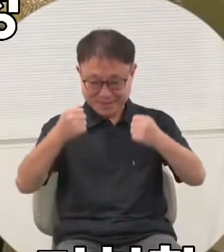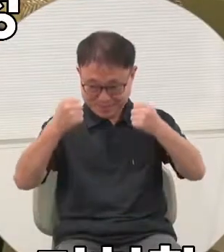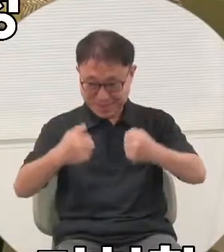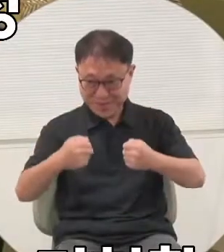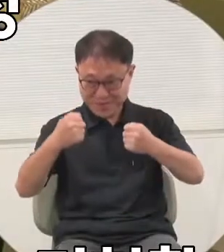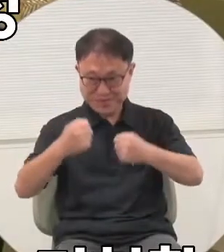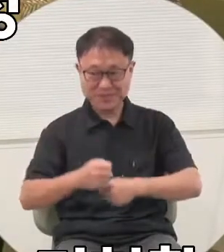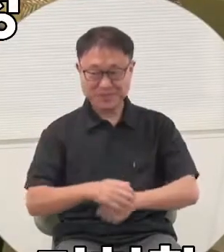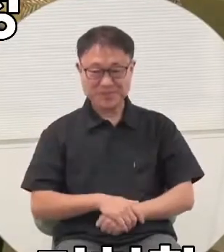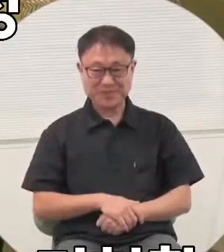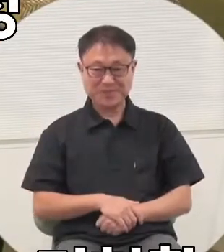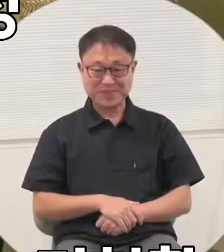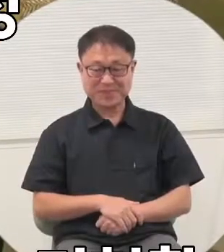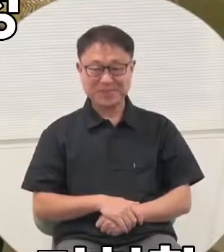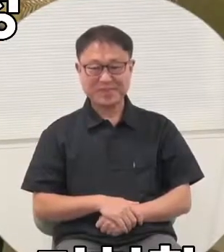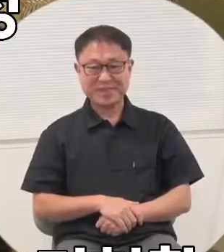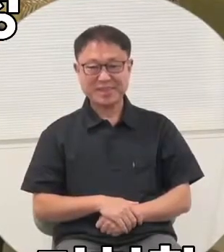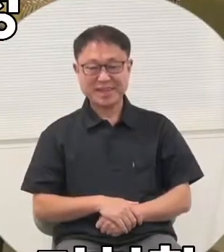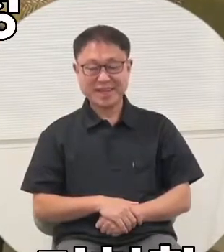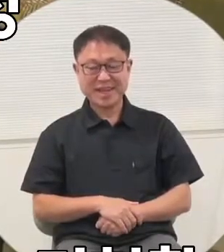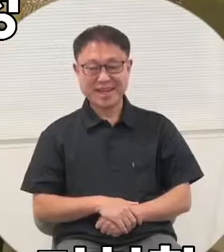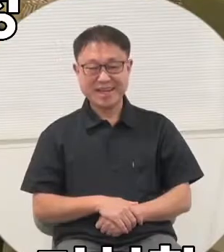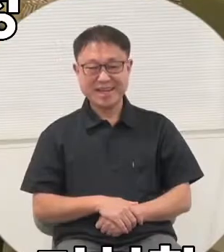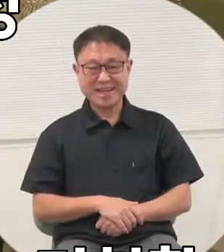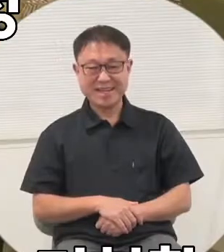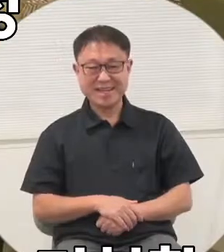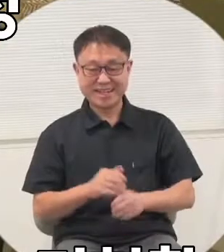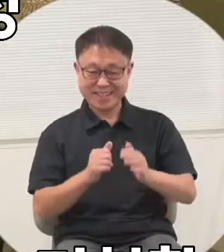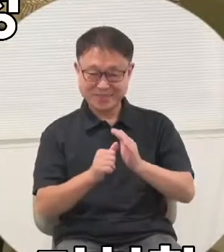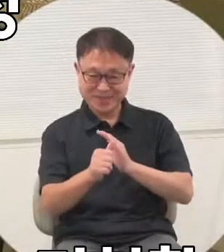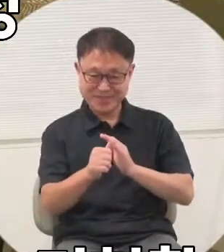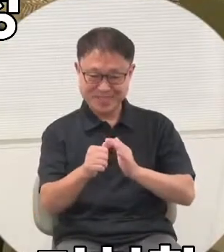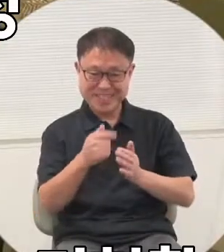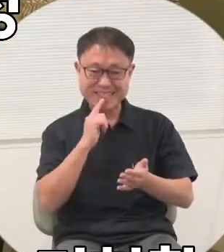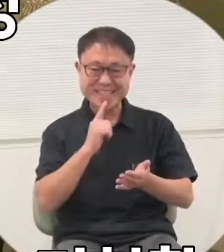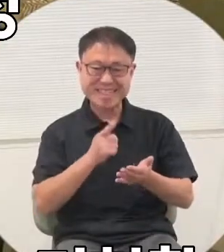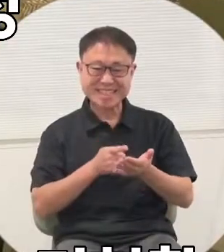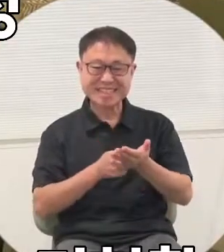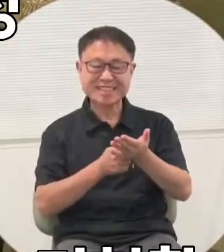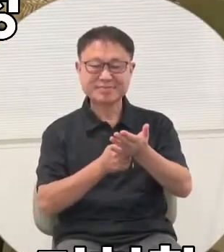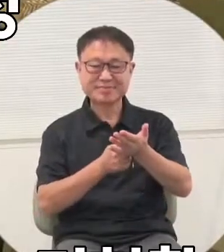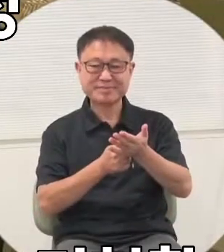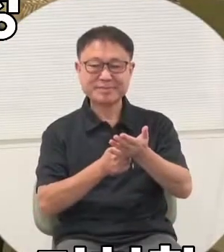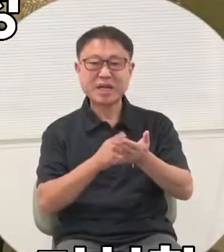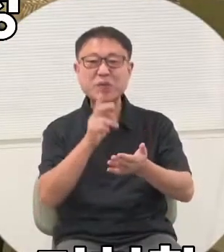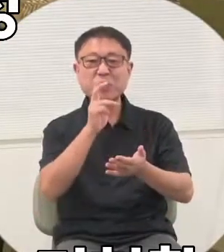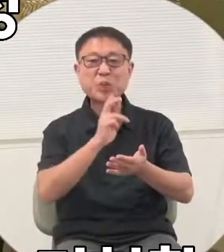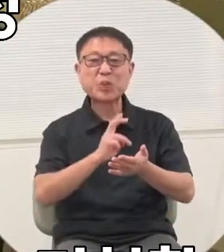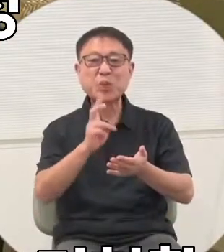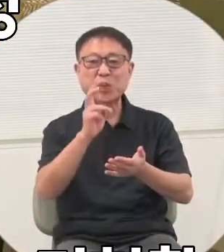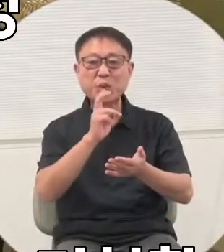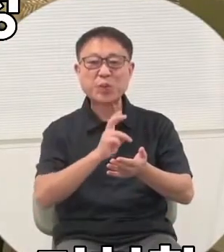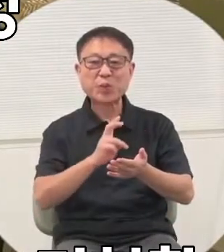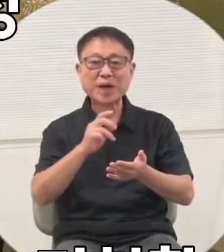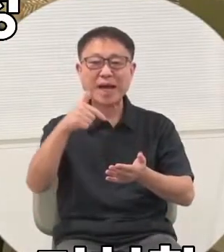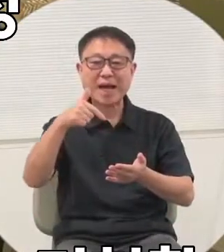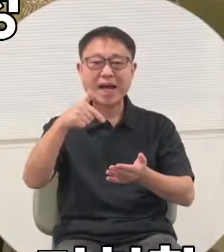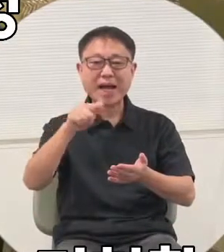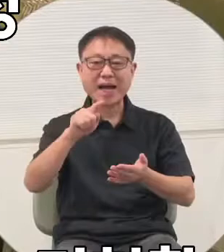가위바위보. 똑바로 하셨네. 네네. 대표님이 신청하신 노래. 네네.